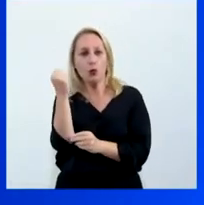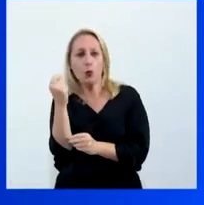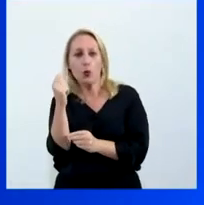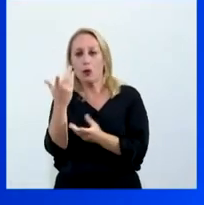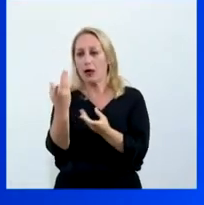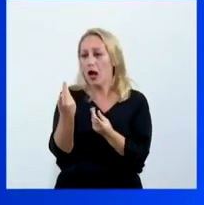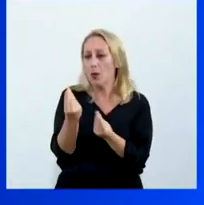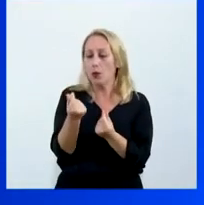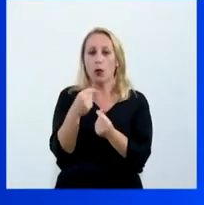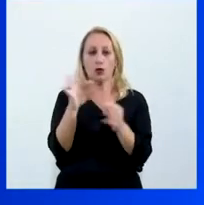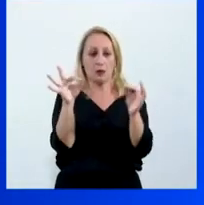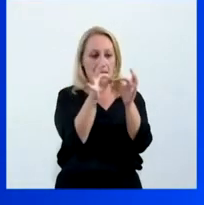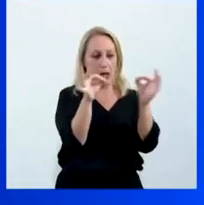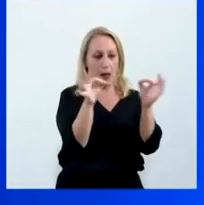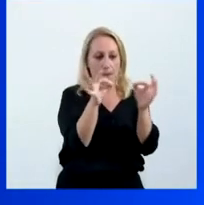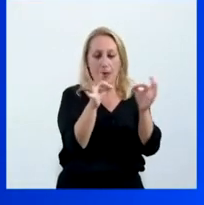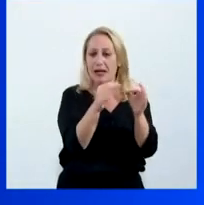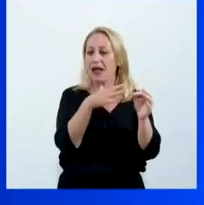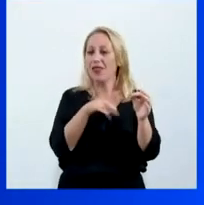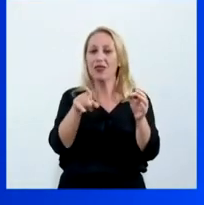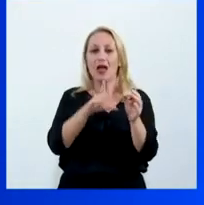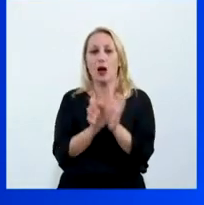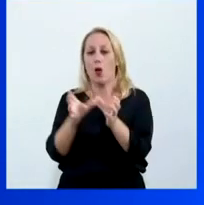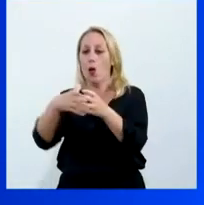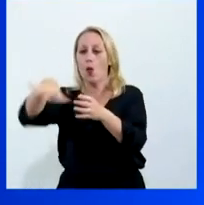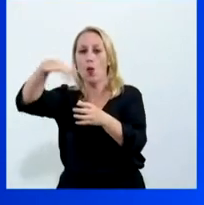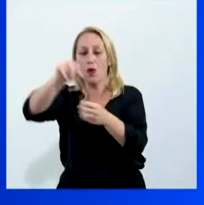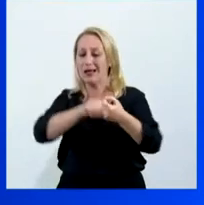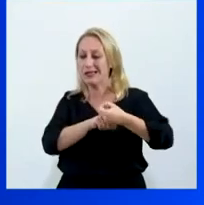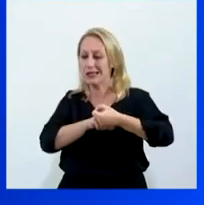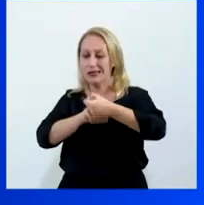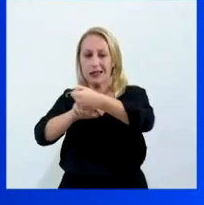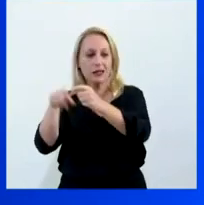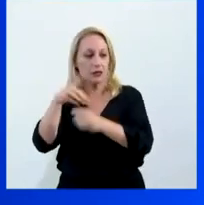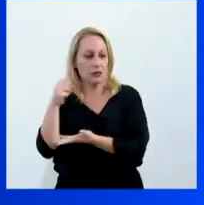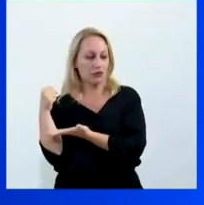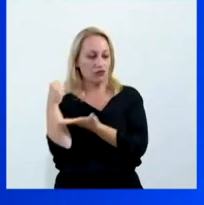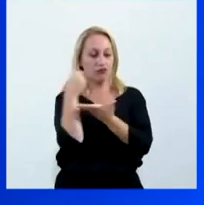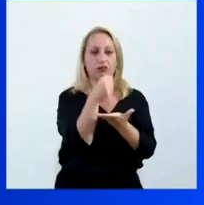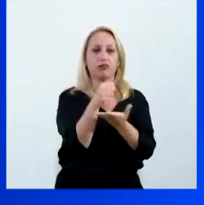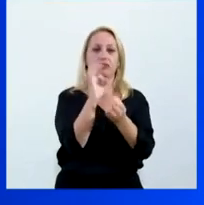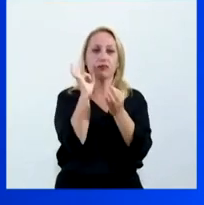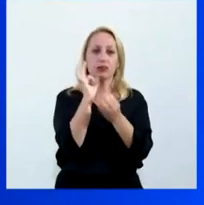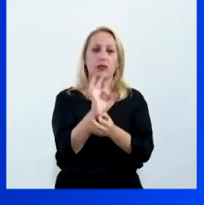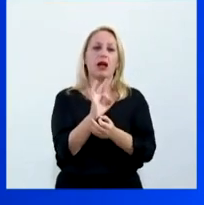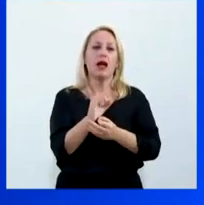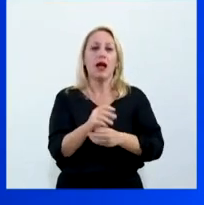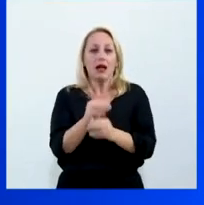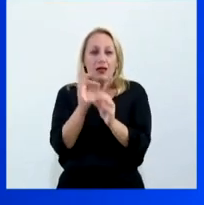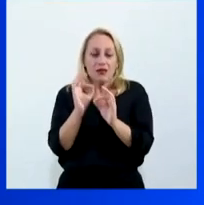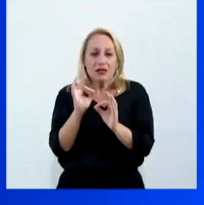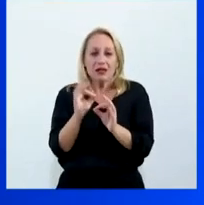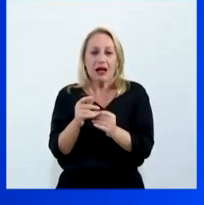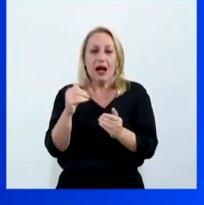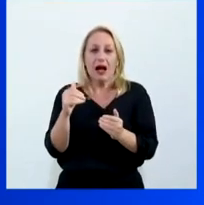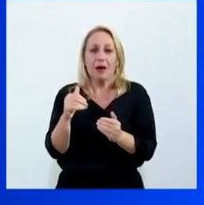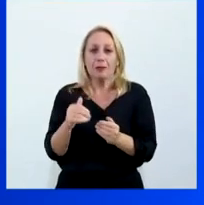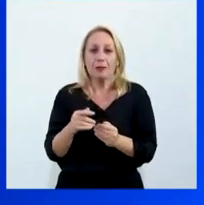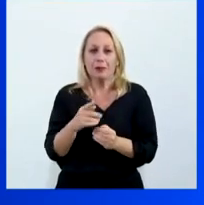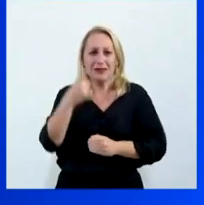οποία προοριζόντουσαν πρωτίστως στους πιο αδύναμους συμπολίτες μας. Εξάλλου γι' αυτό και αρνήθηκα